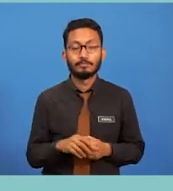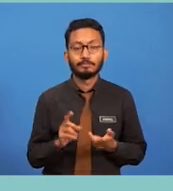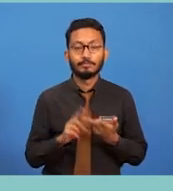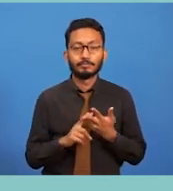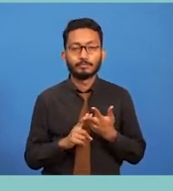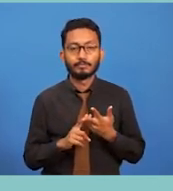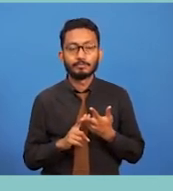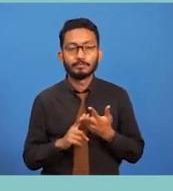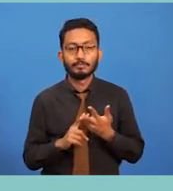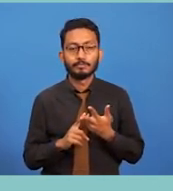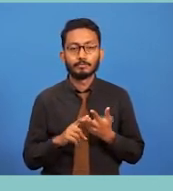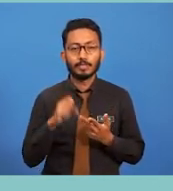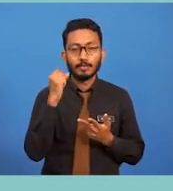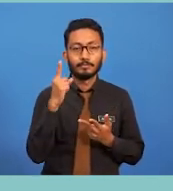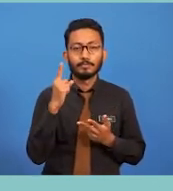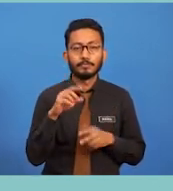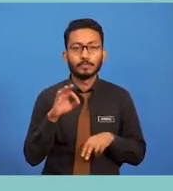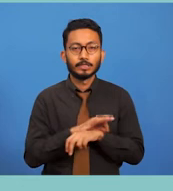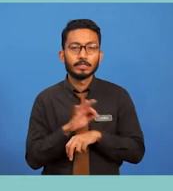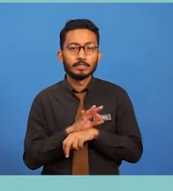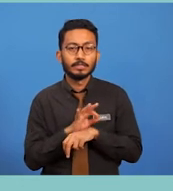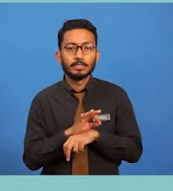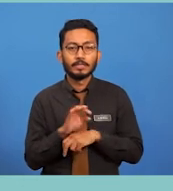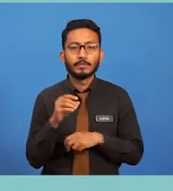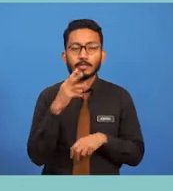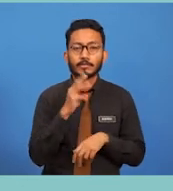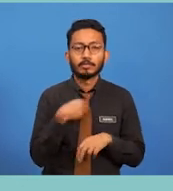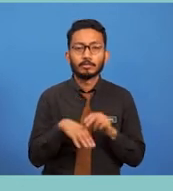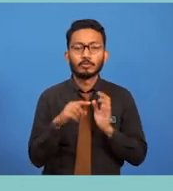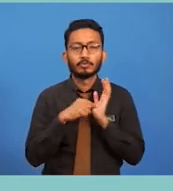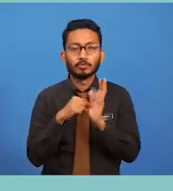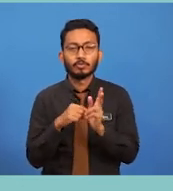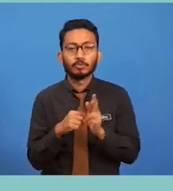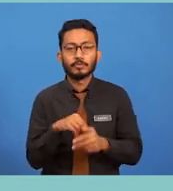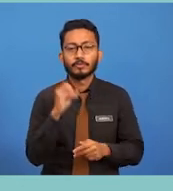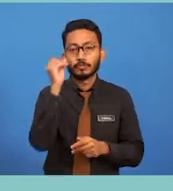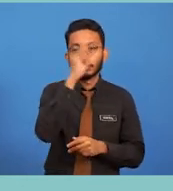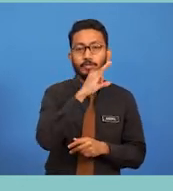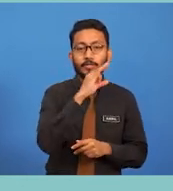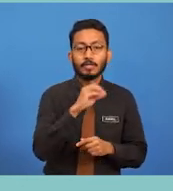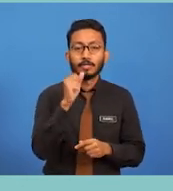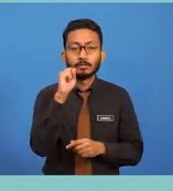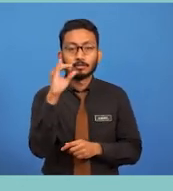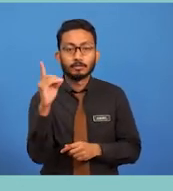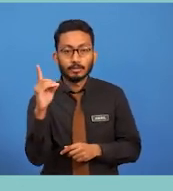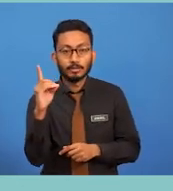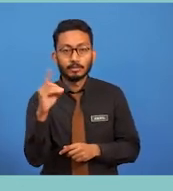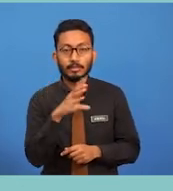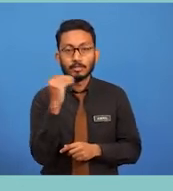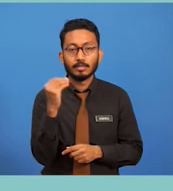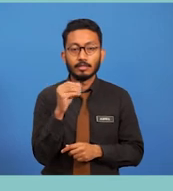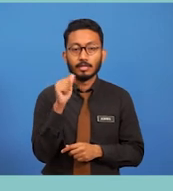Dan yang terakhir, memahami peranan air dalam menunjukkan sifat asid